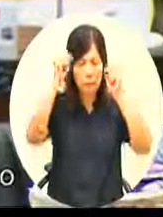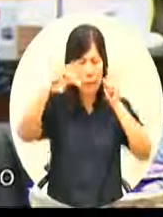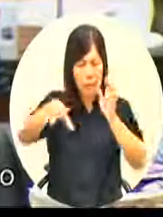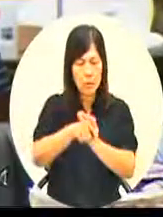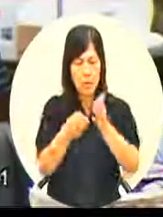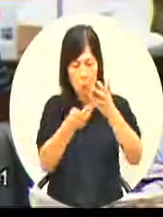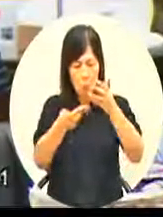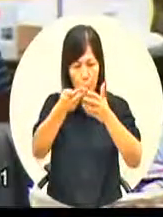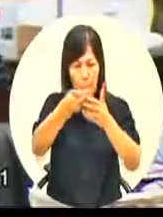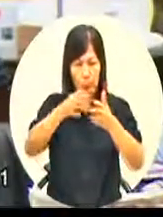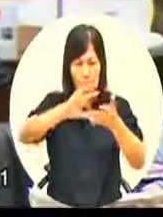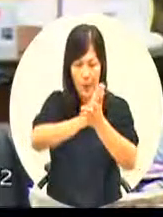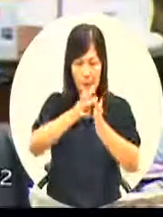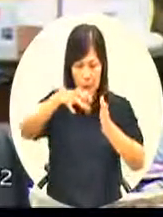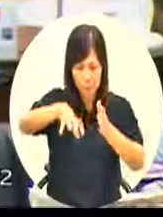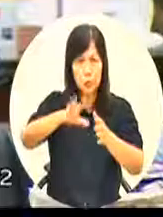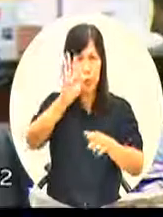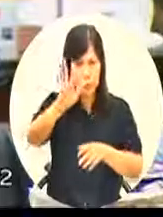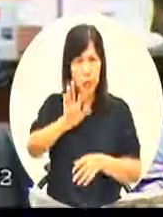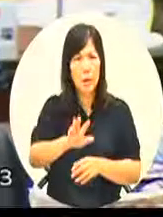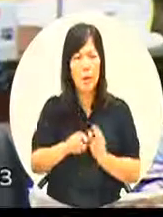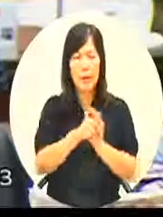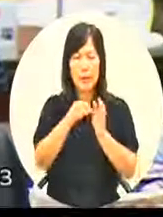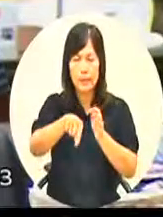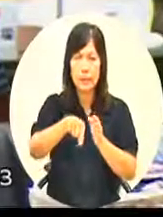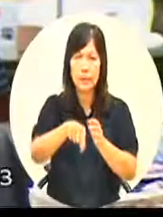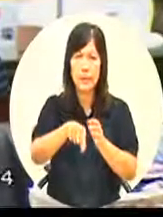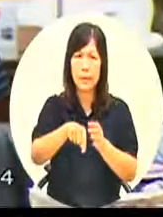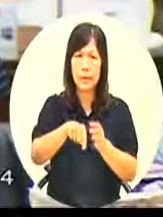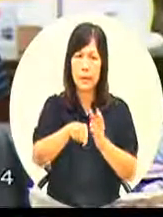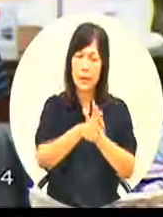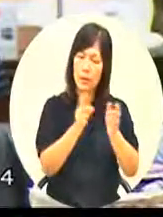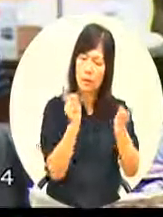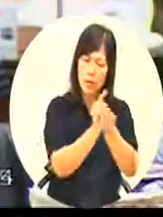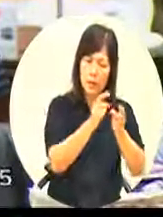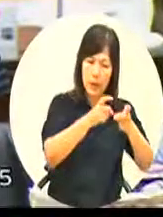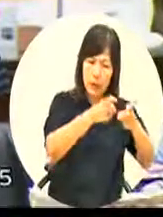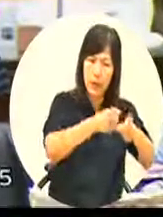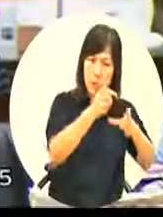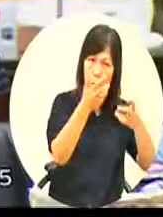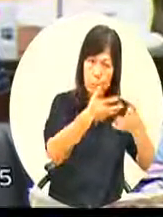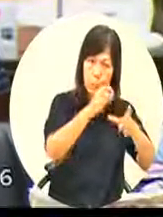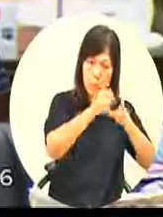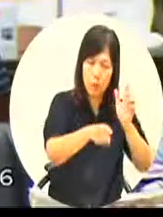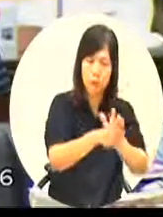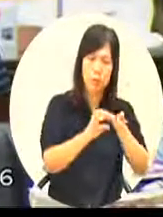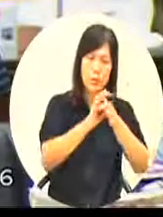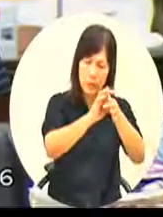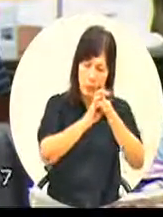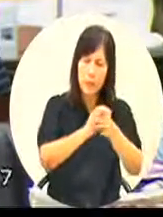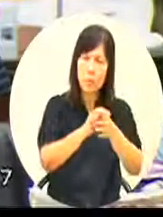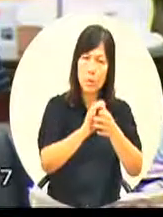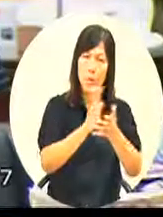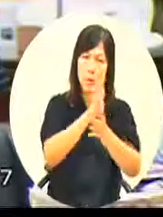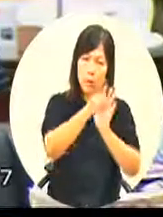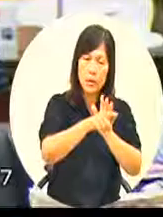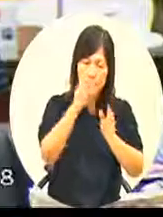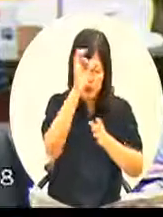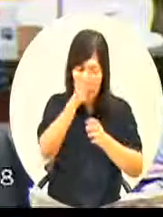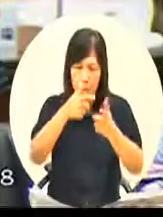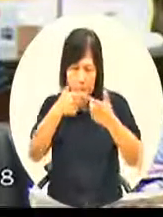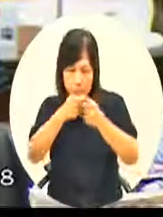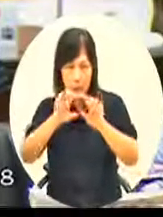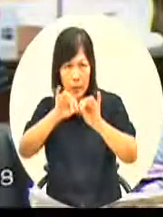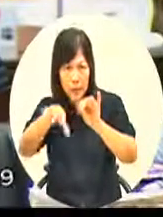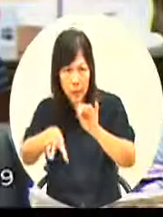体育局，是不是说在这一块可以提早跟港务公司那边做一个接洽，我们去找适当的场址